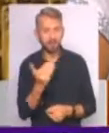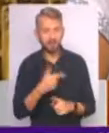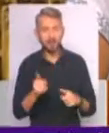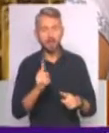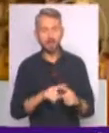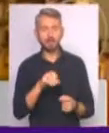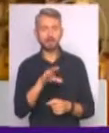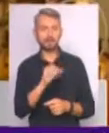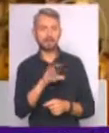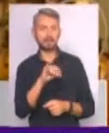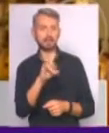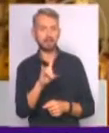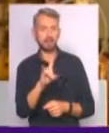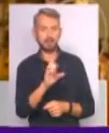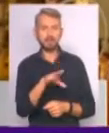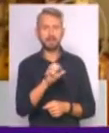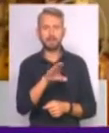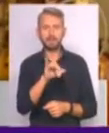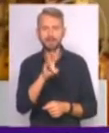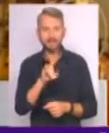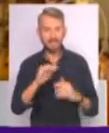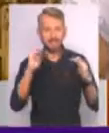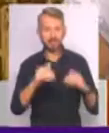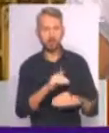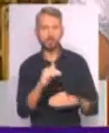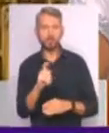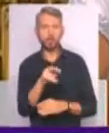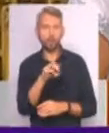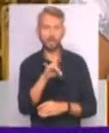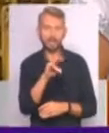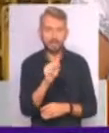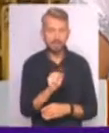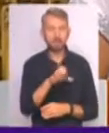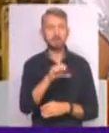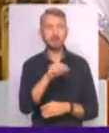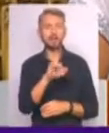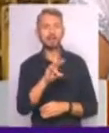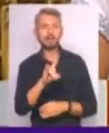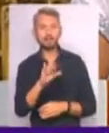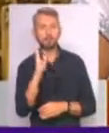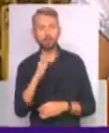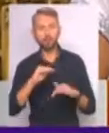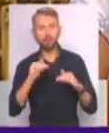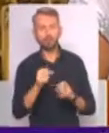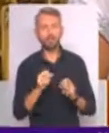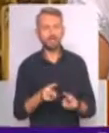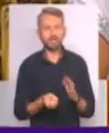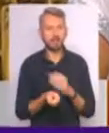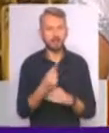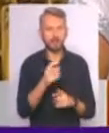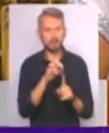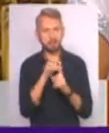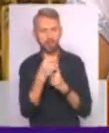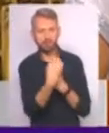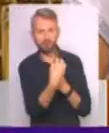опять-таки статины. Статины снизят уровень холестерина, статины будут уменьшать риск образования этих бляшек,